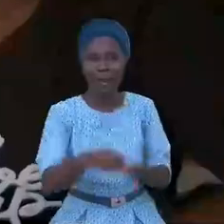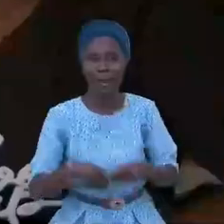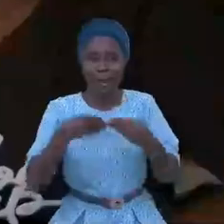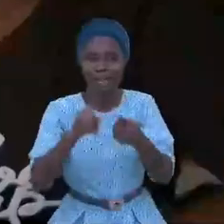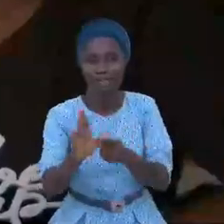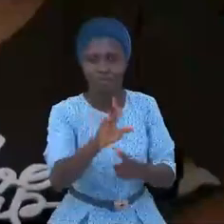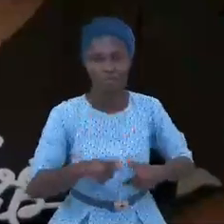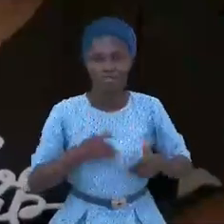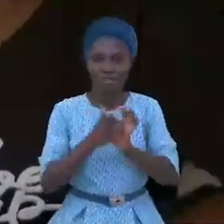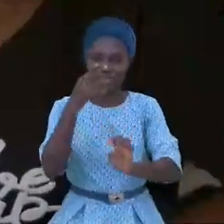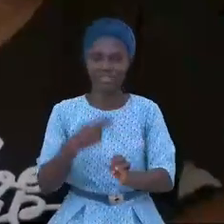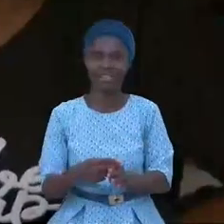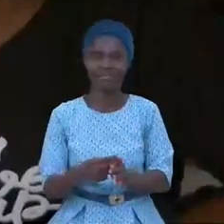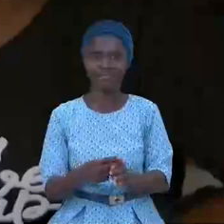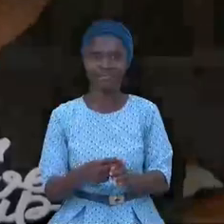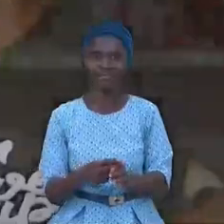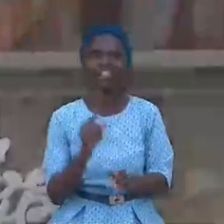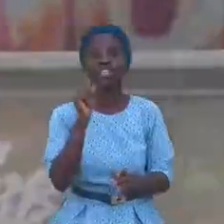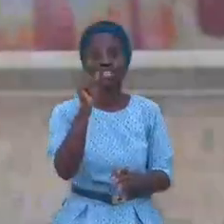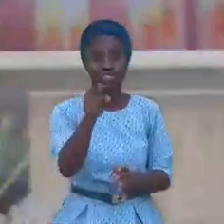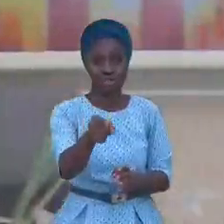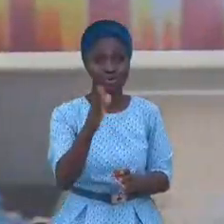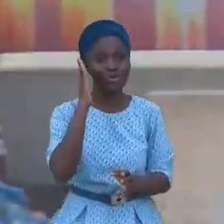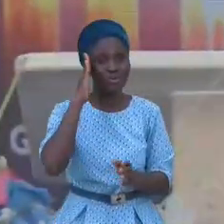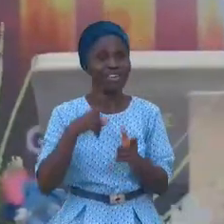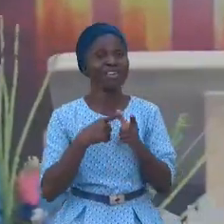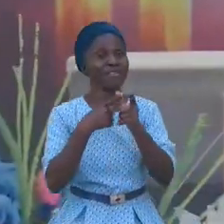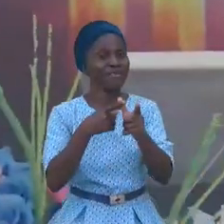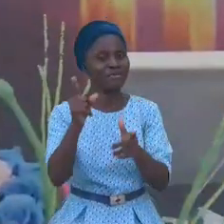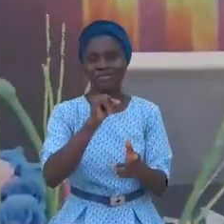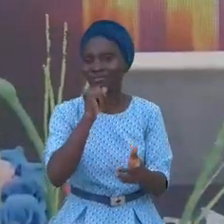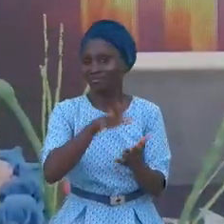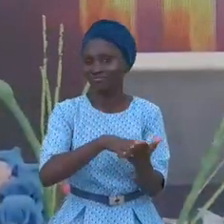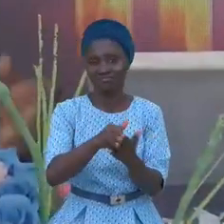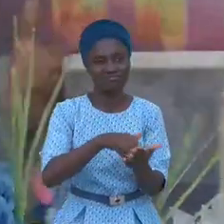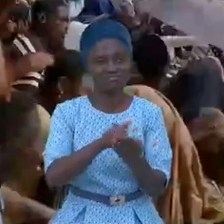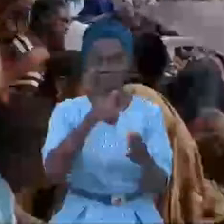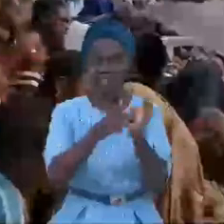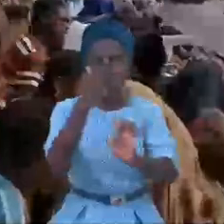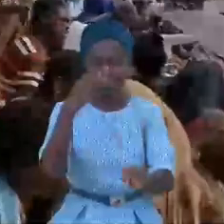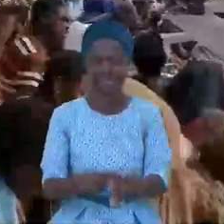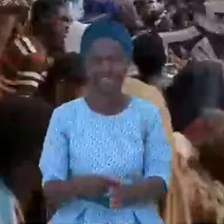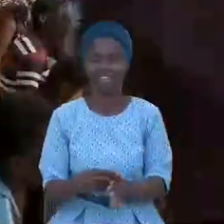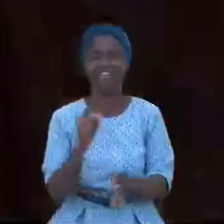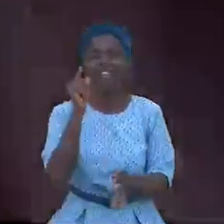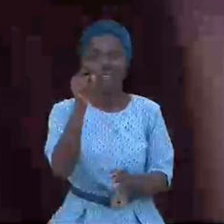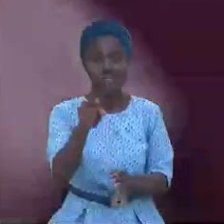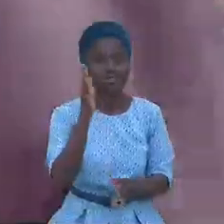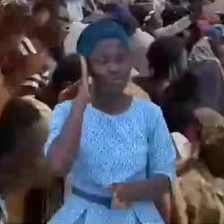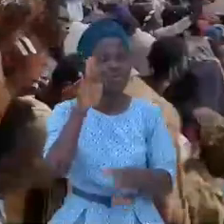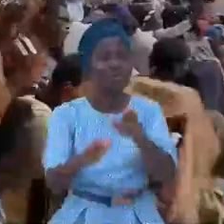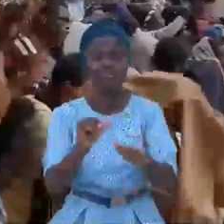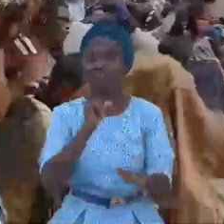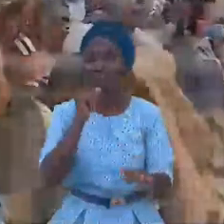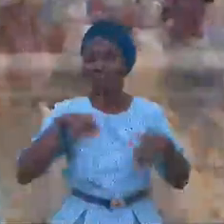cavier. Tu vas courir et tu ne seras pas fatigué. Tu vas marcher et tu ne seras